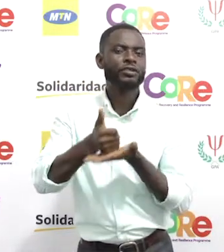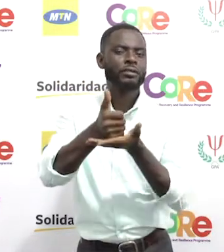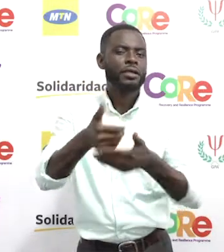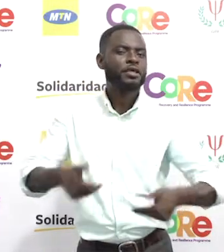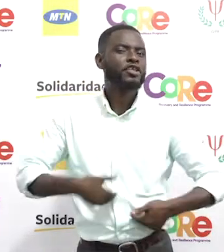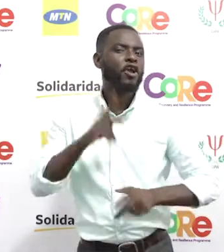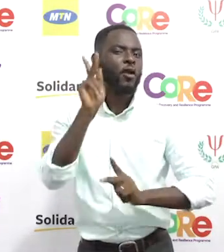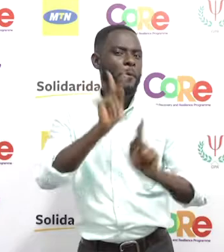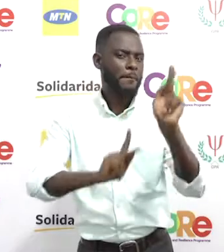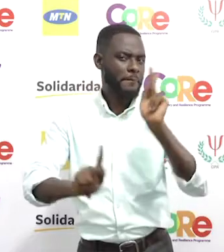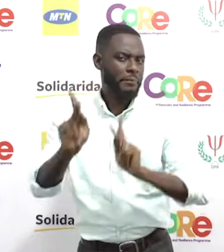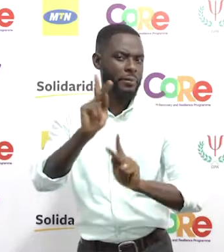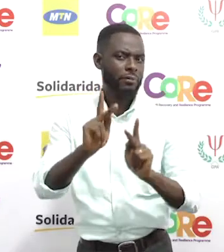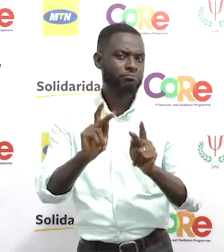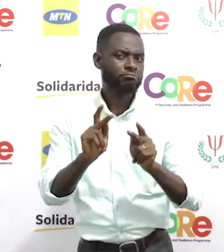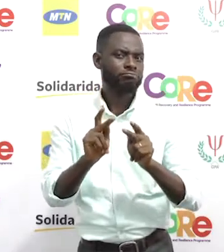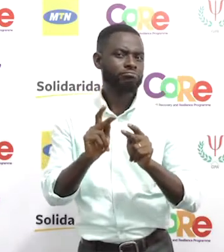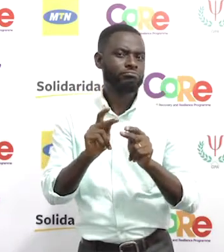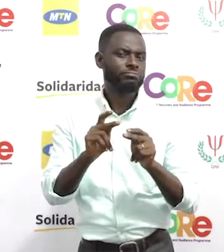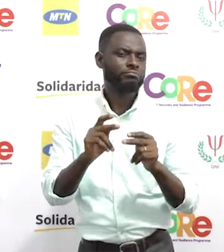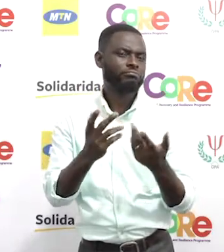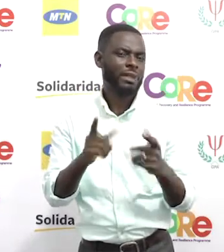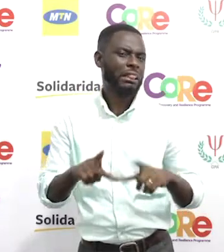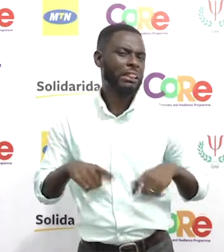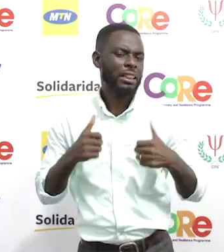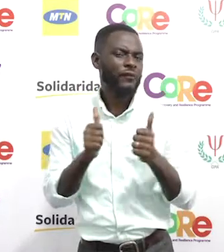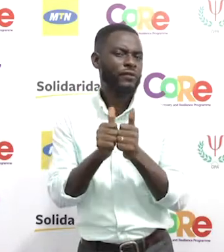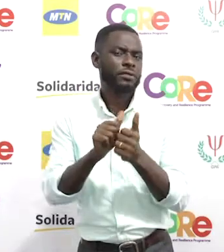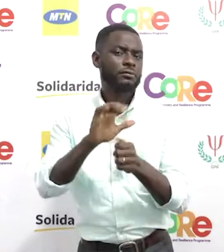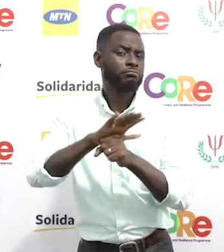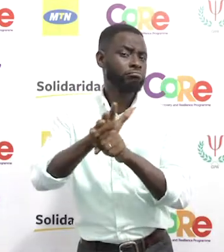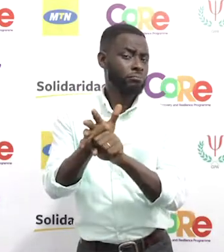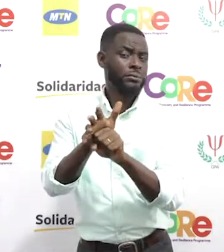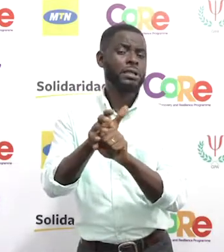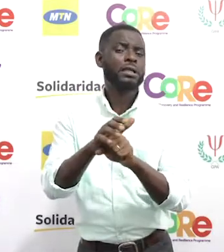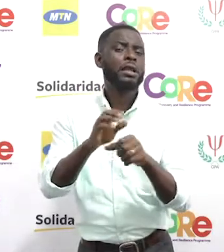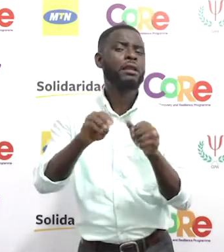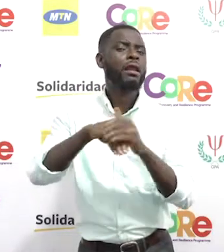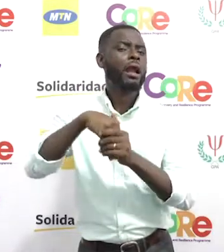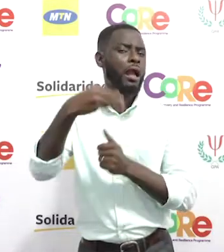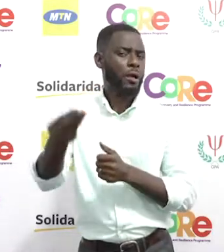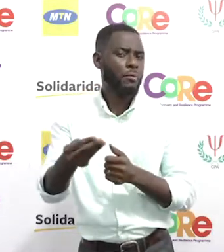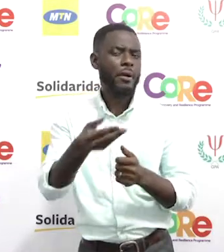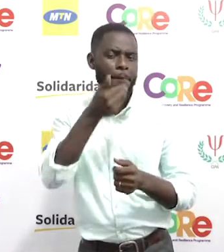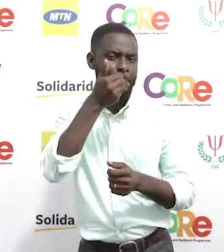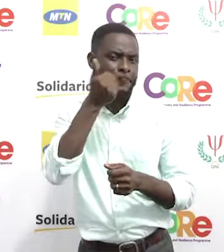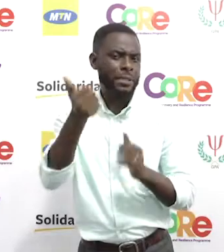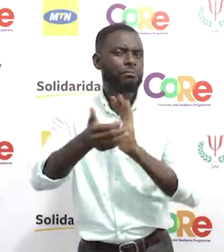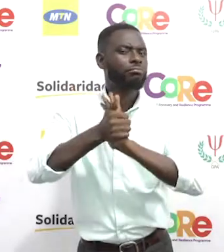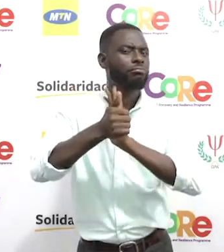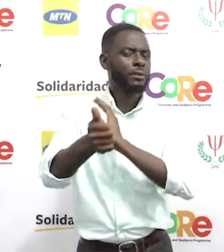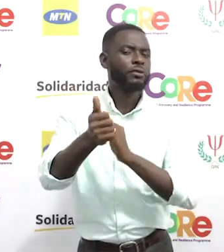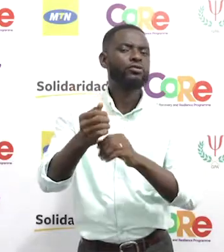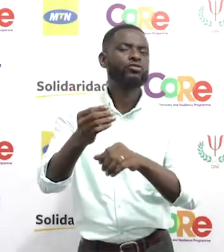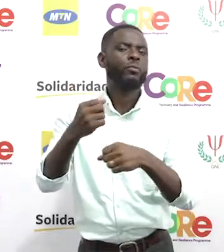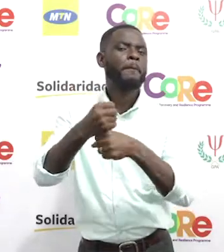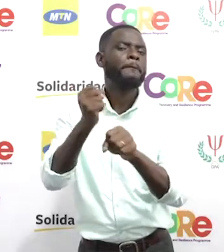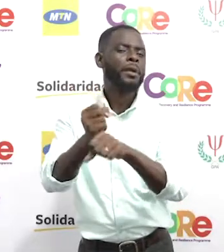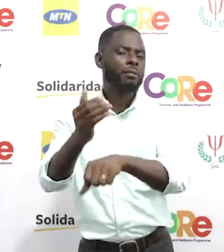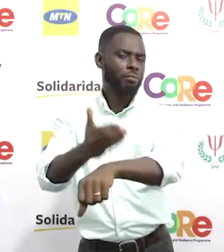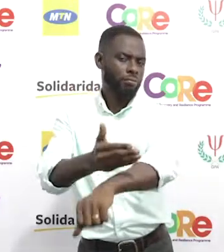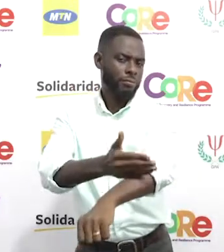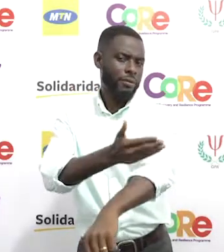yebua oblahi iko oblaye. Na menya ame jimli ke hesale, ni baha ame ya ame hii, ya ame